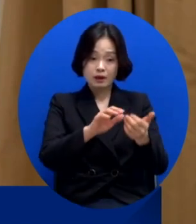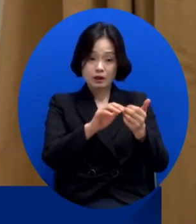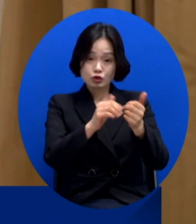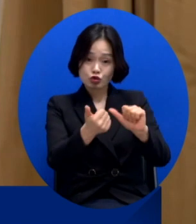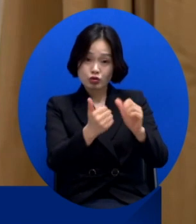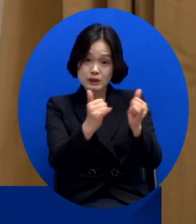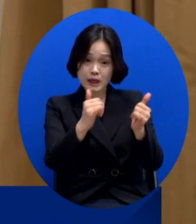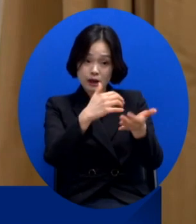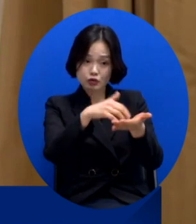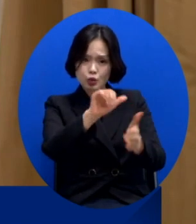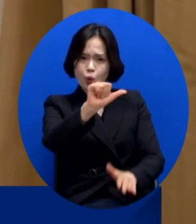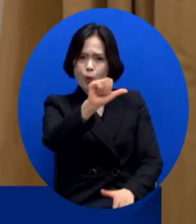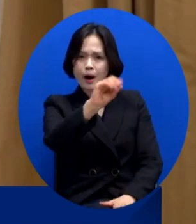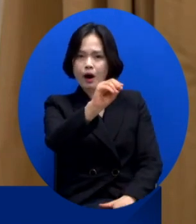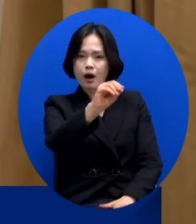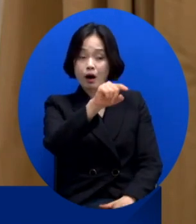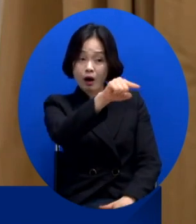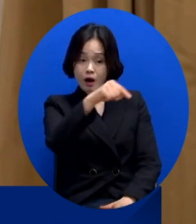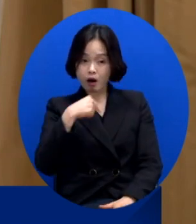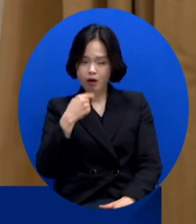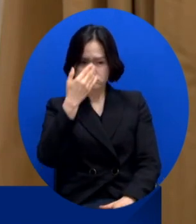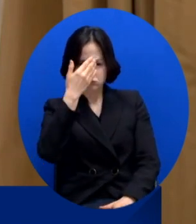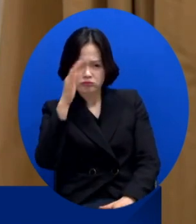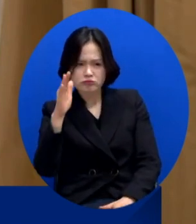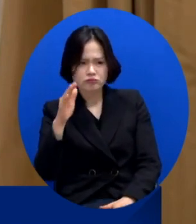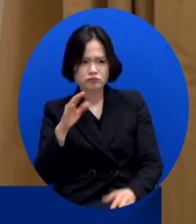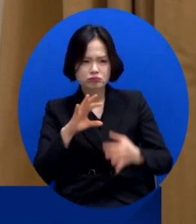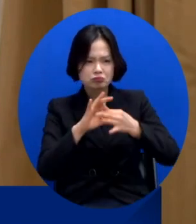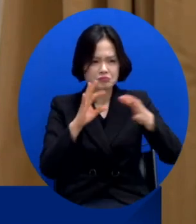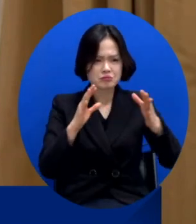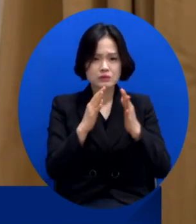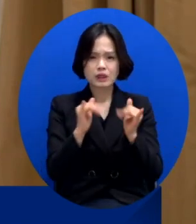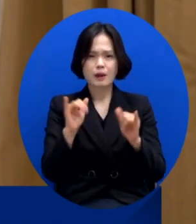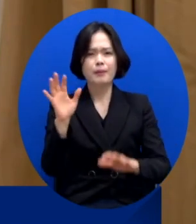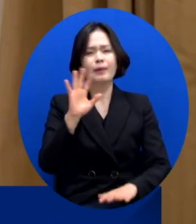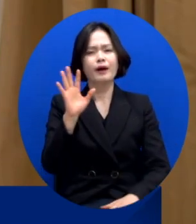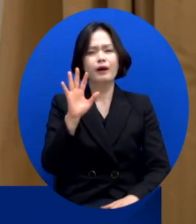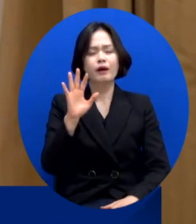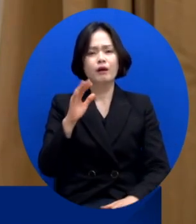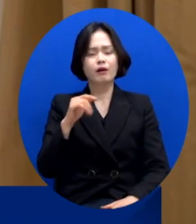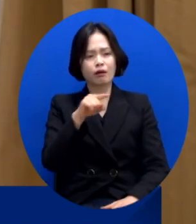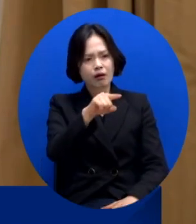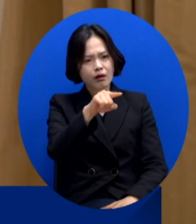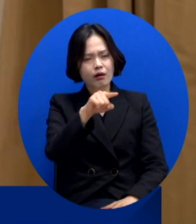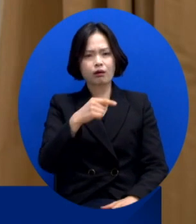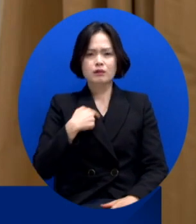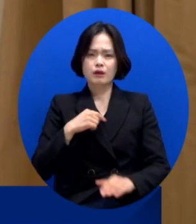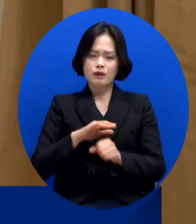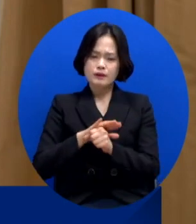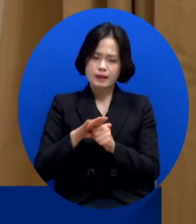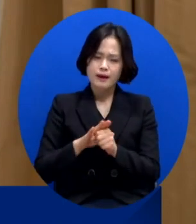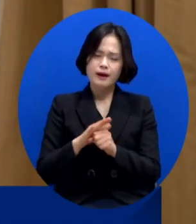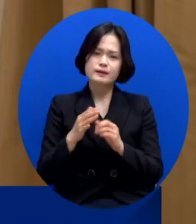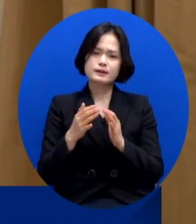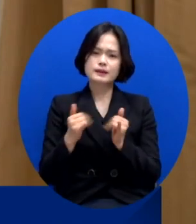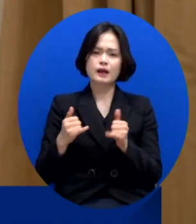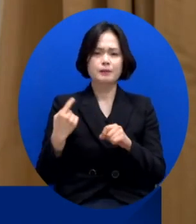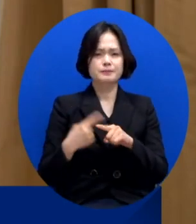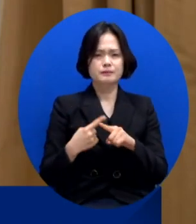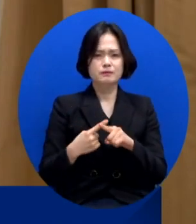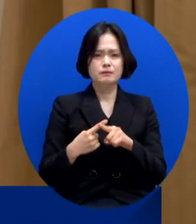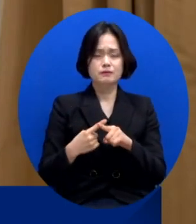쌤 polski 4 플러스 스커트에 스택 아 그런데 이건 나오면 이게 도서 밀기 언니 식해 는 웹의